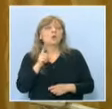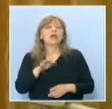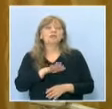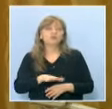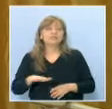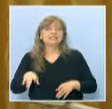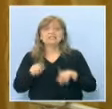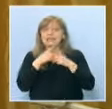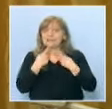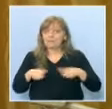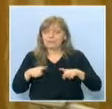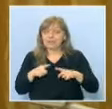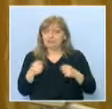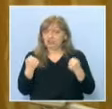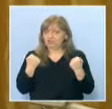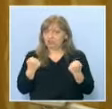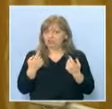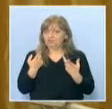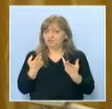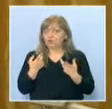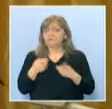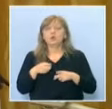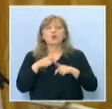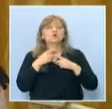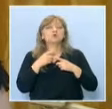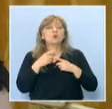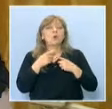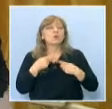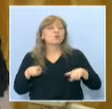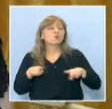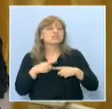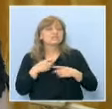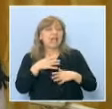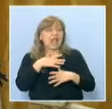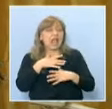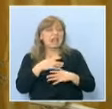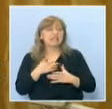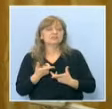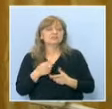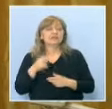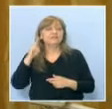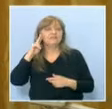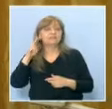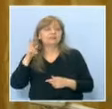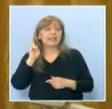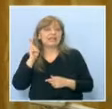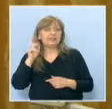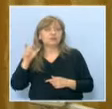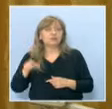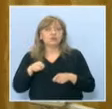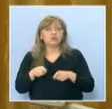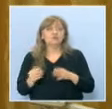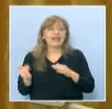пеят наживо с музикален инструмент в изпълнение на учителя по музика, това е